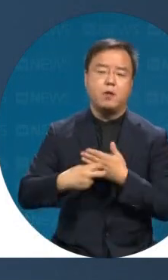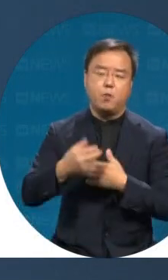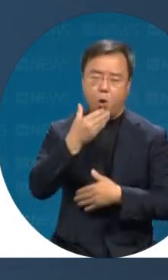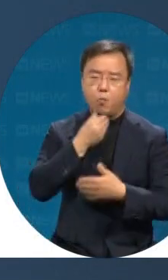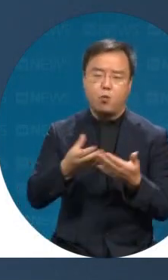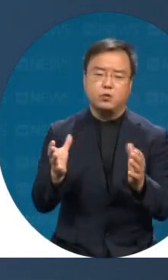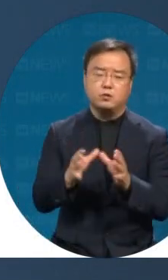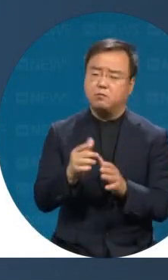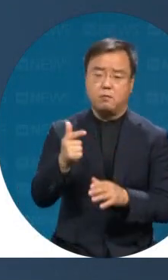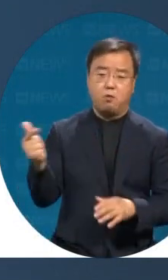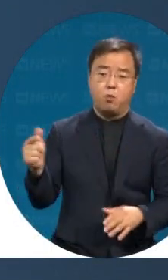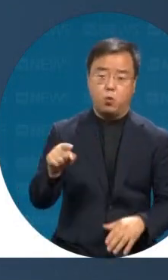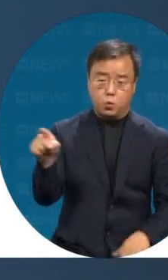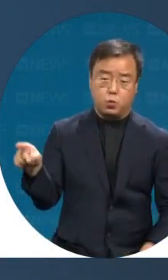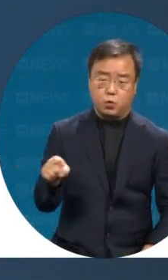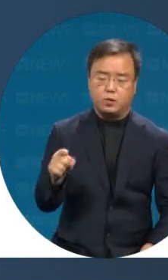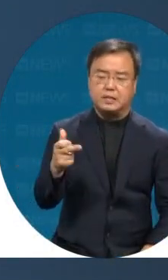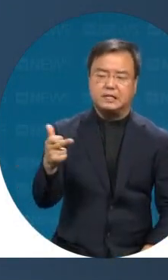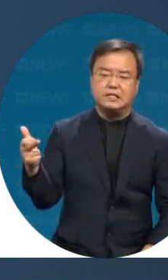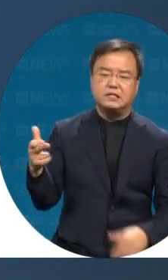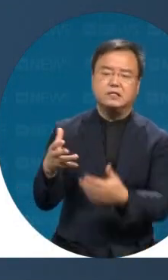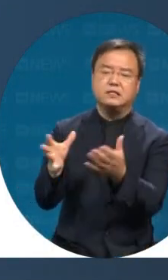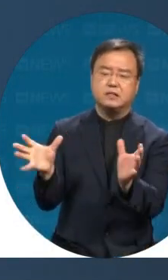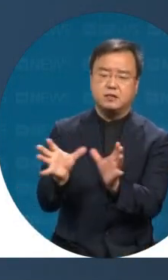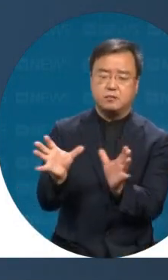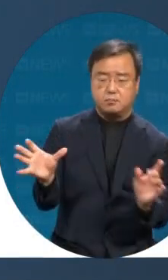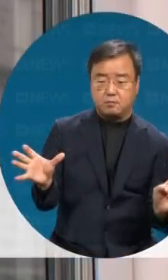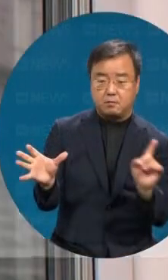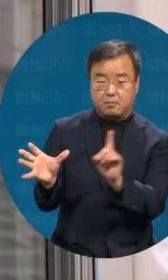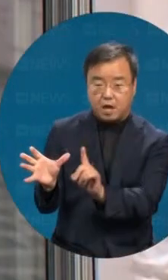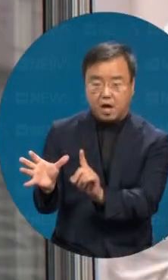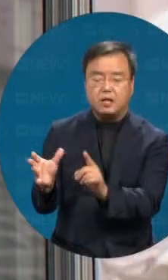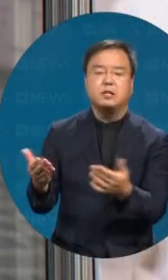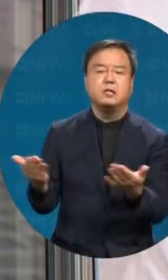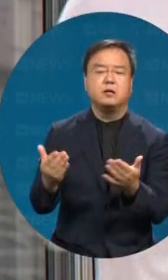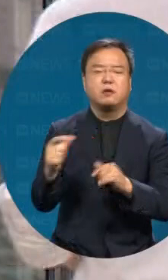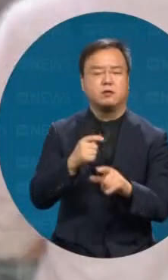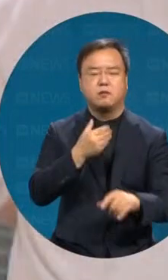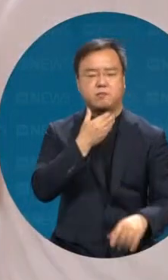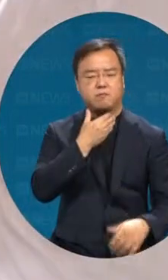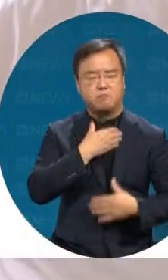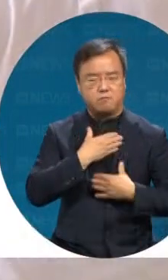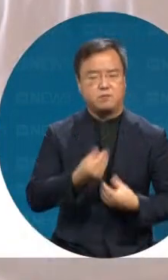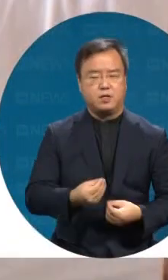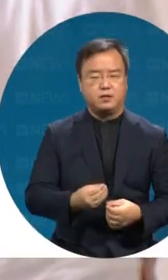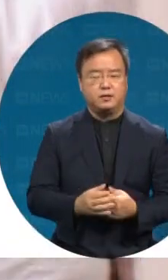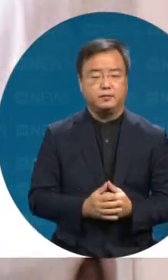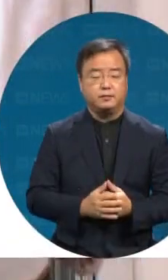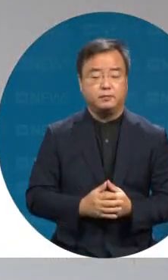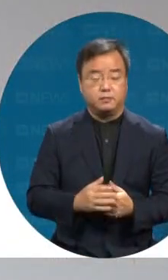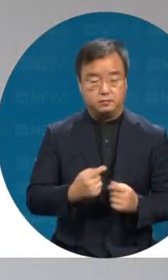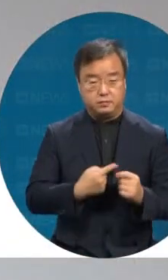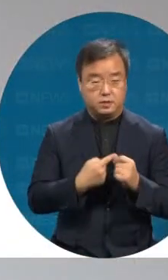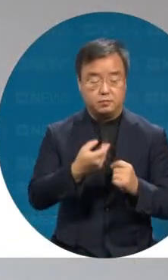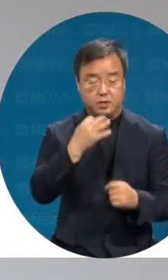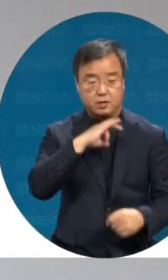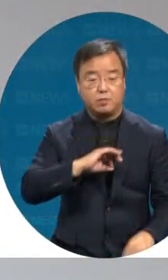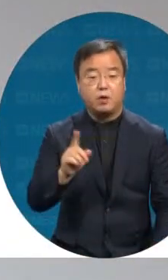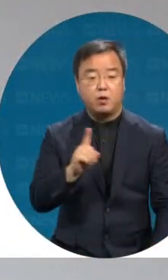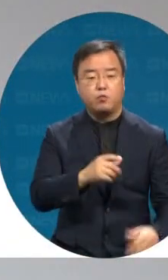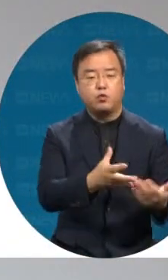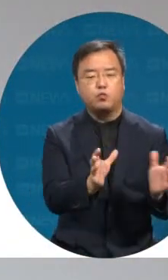인프라인으로 갔을 때는 훨씬 더 일을 하기가 더 편하고 여성가족부패지에 가장 큰 실익으로는 부처 간